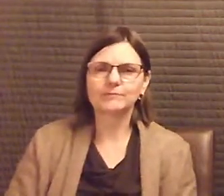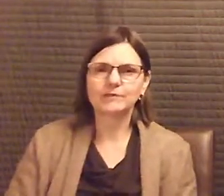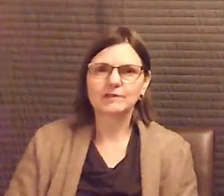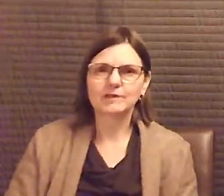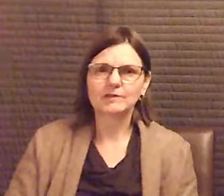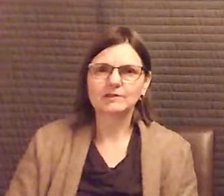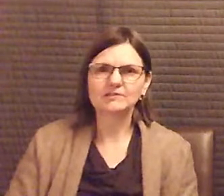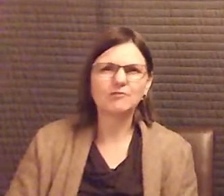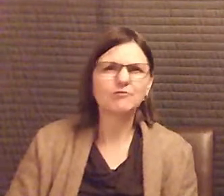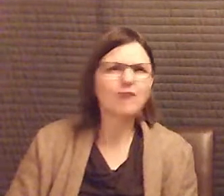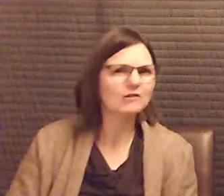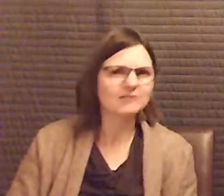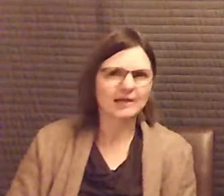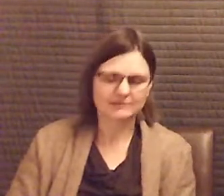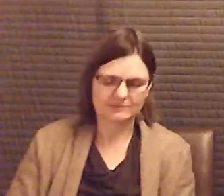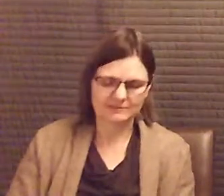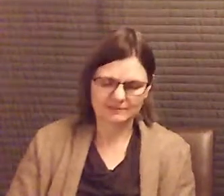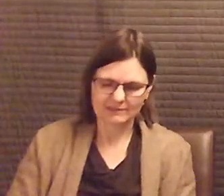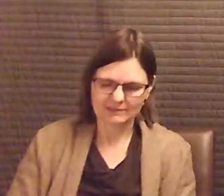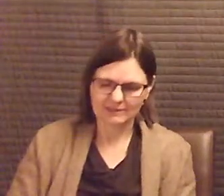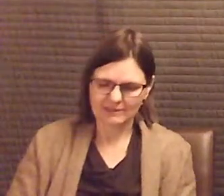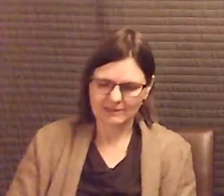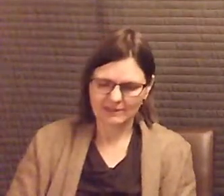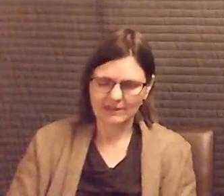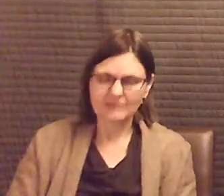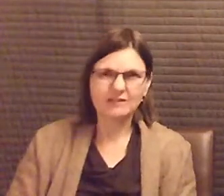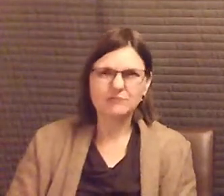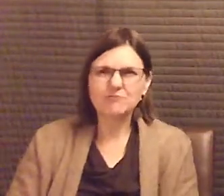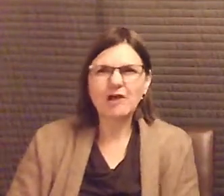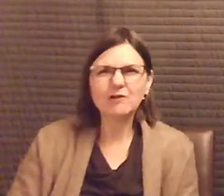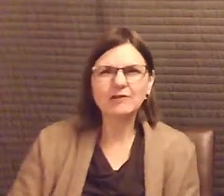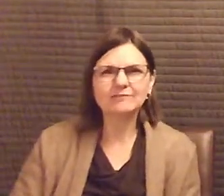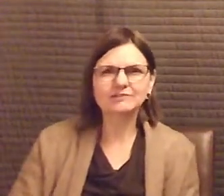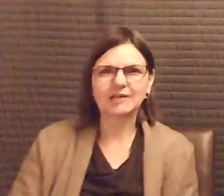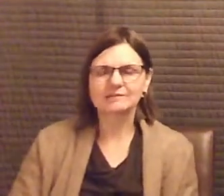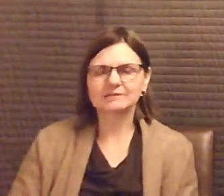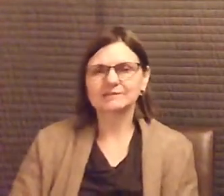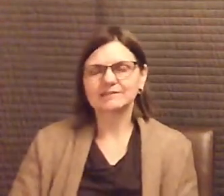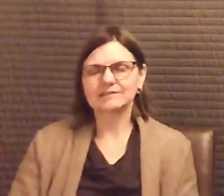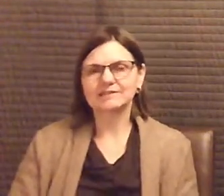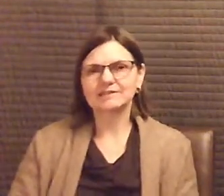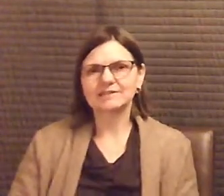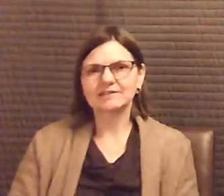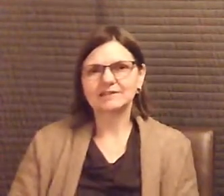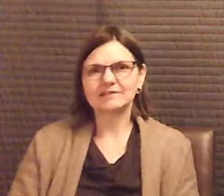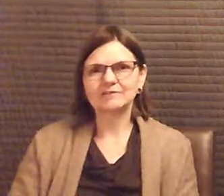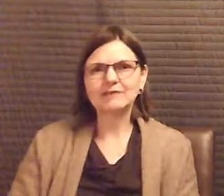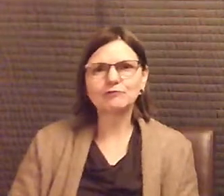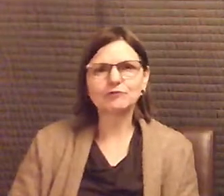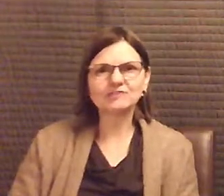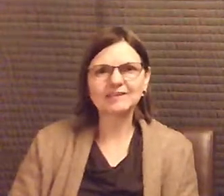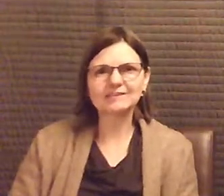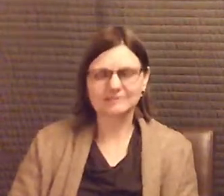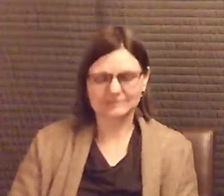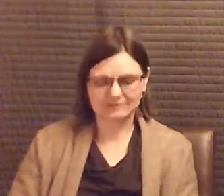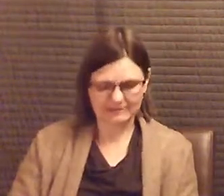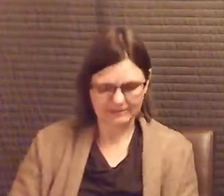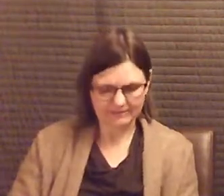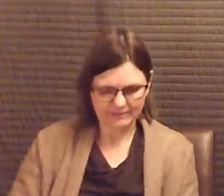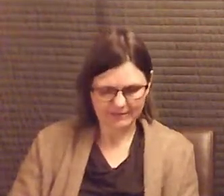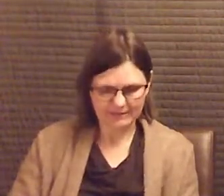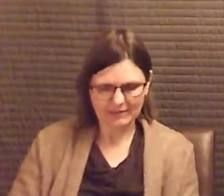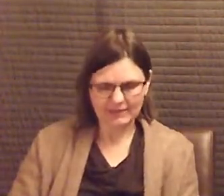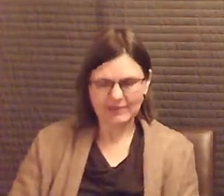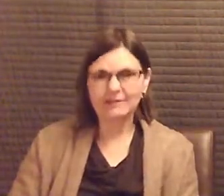me niet druk die het zou falen in libië film the line het zal jouw leven van stress voor lion leven vol steeds ach die